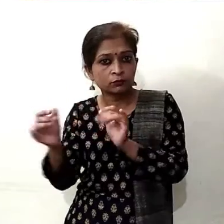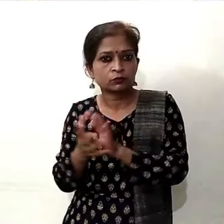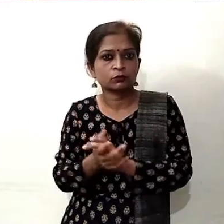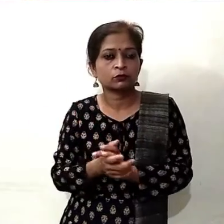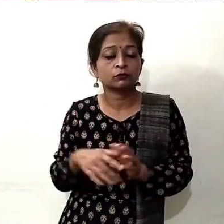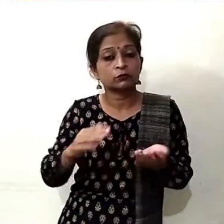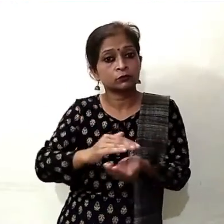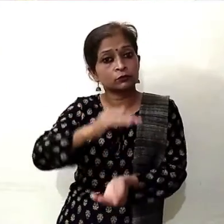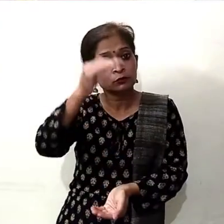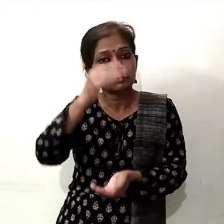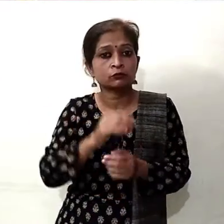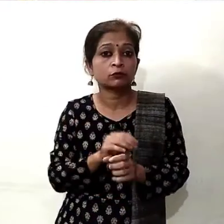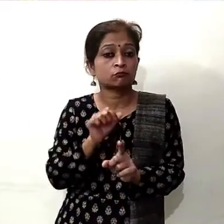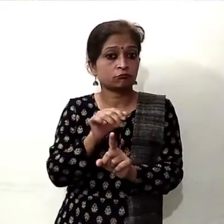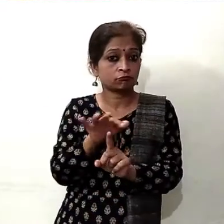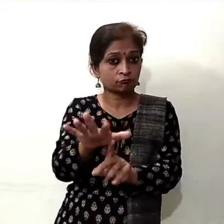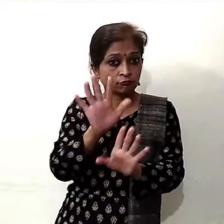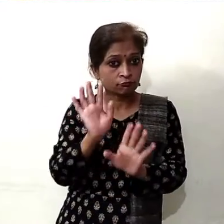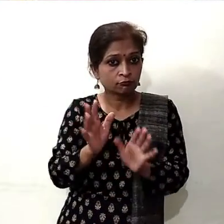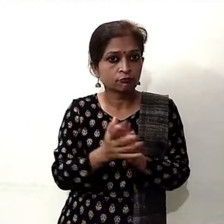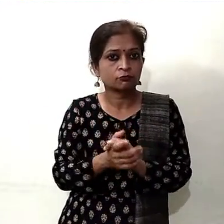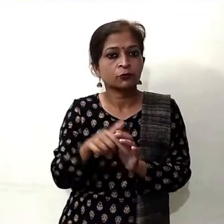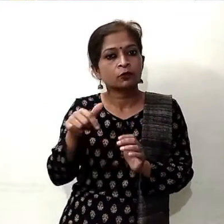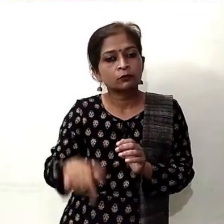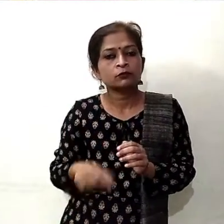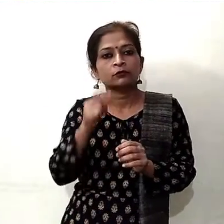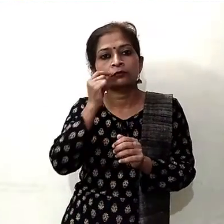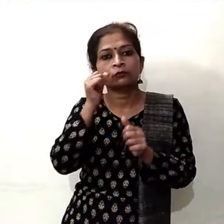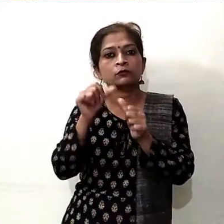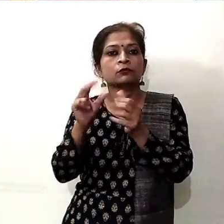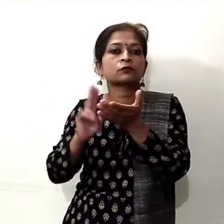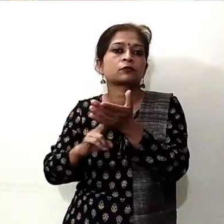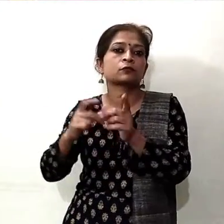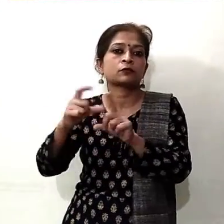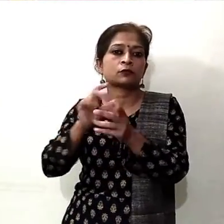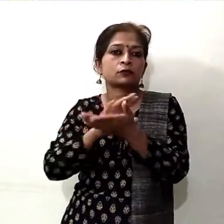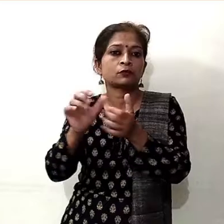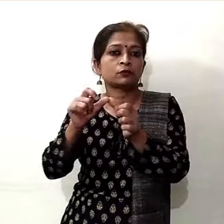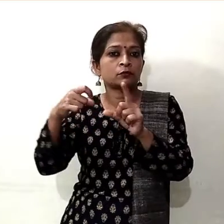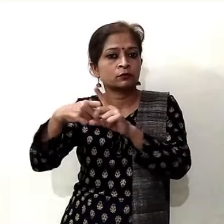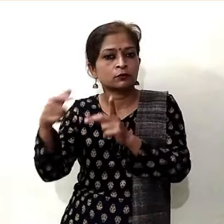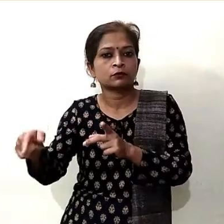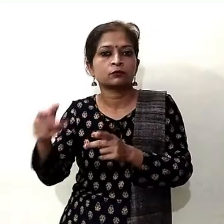असर पड़ता है। ये रहा अंधक, जो कि दिव्यांग था पर